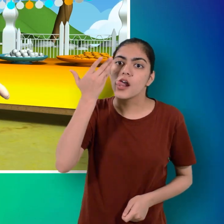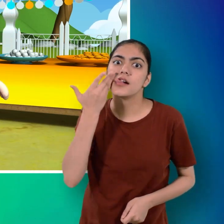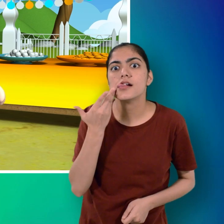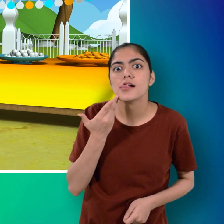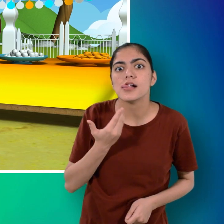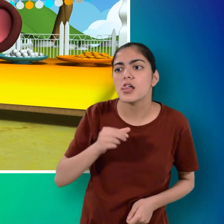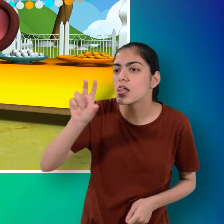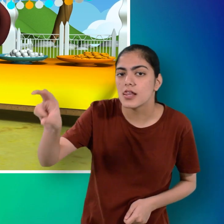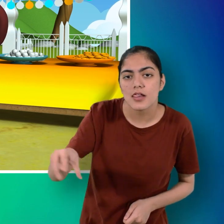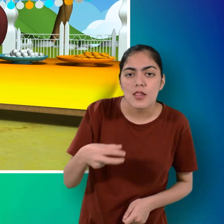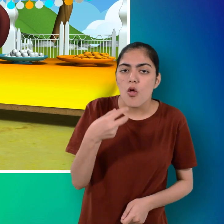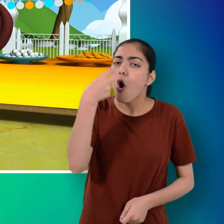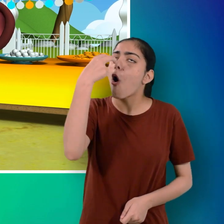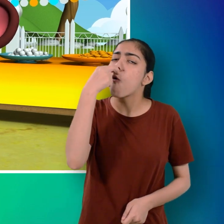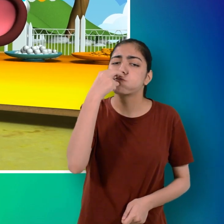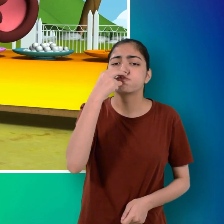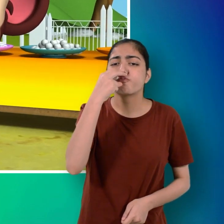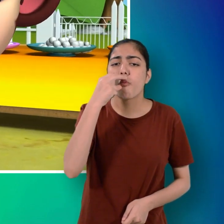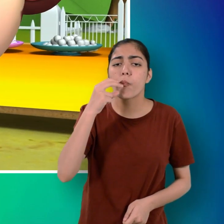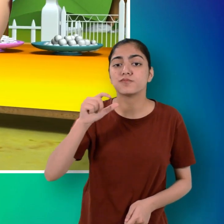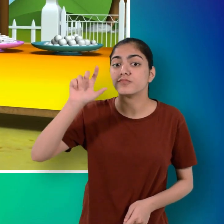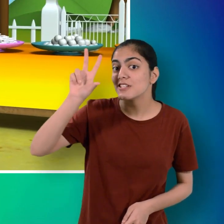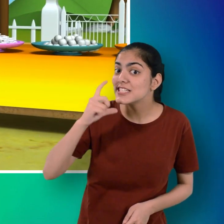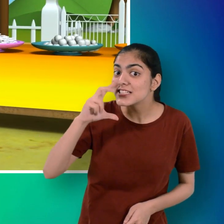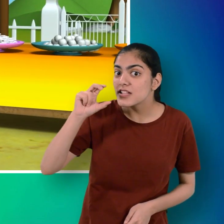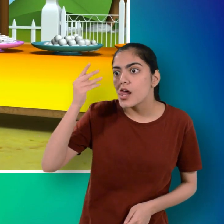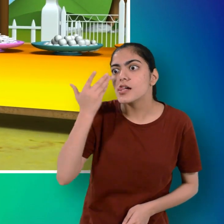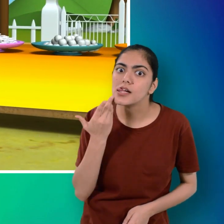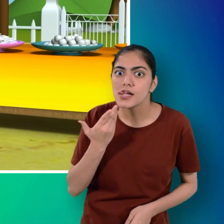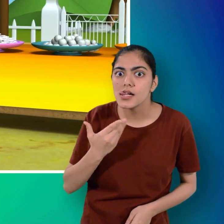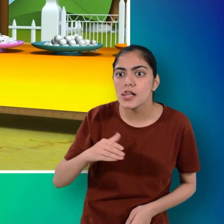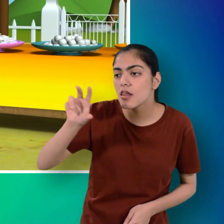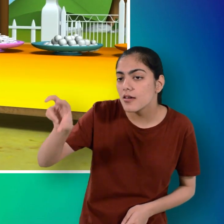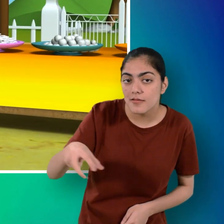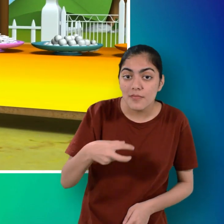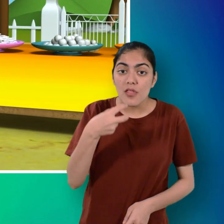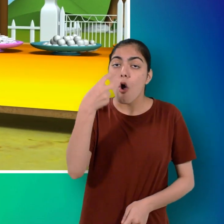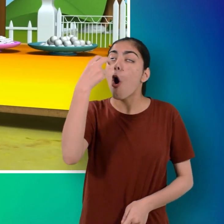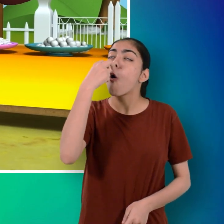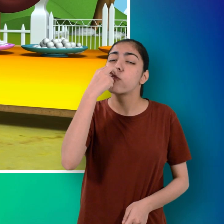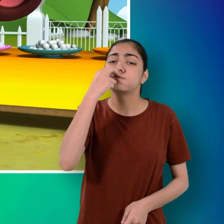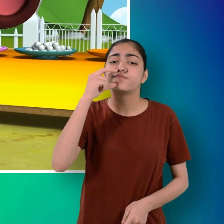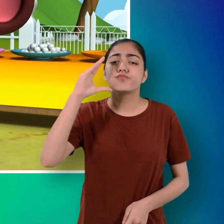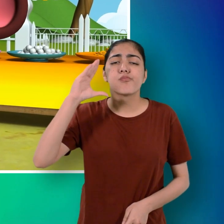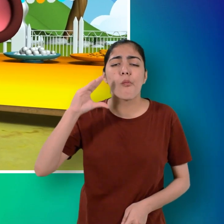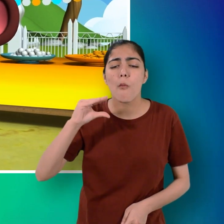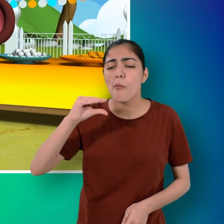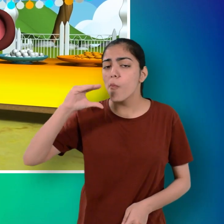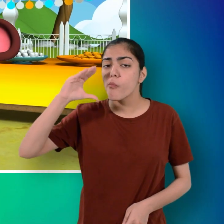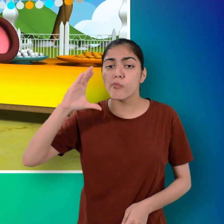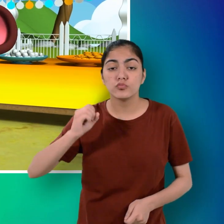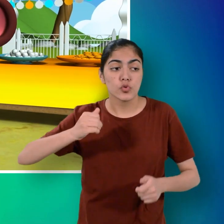रसगुल्ले पे झिलल छाया मुंह में रखा कप से। रसगुल्ले पे झिलल छाया मुंह में रखा कप